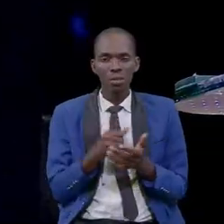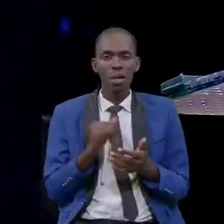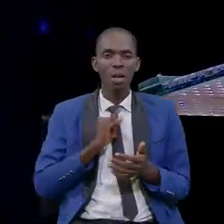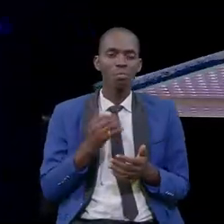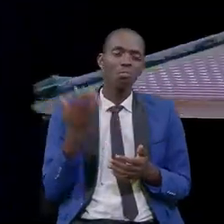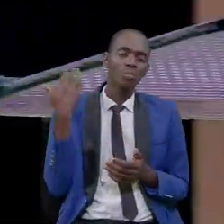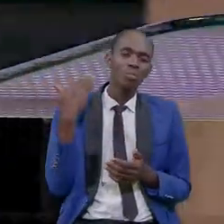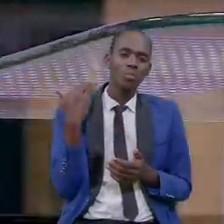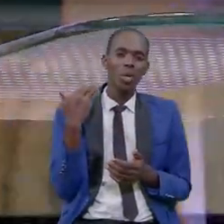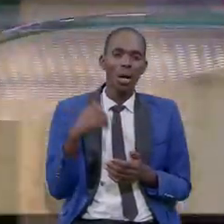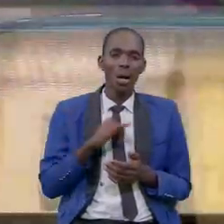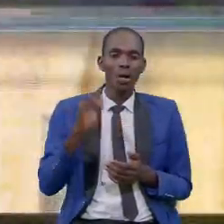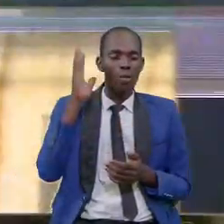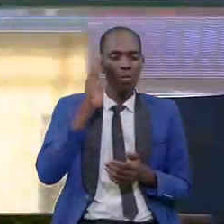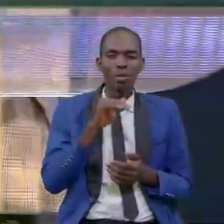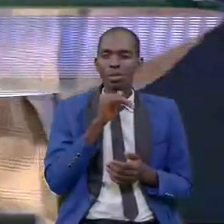je ne vais pas assimiler ça.